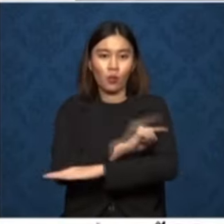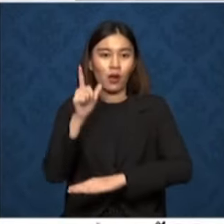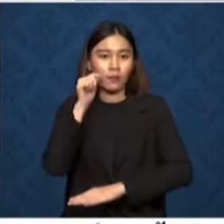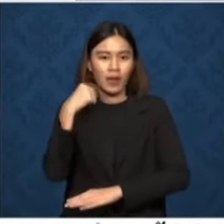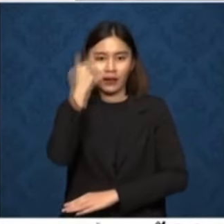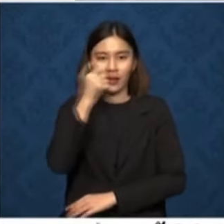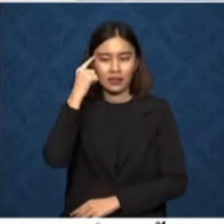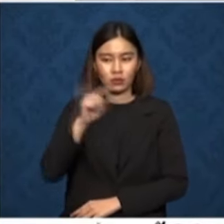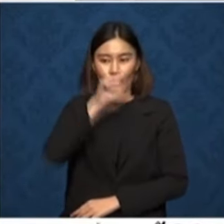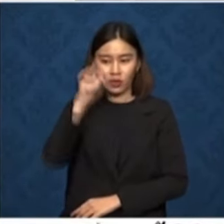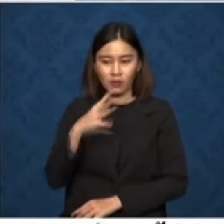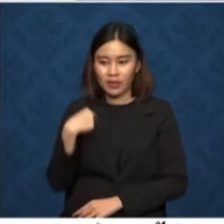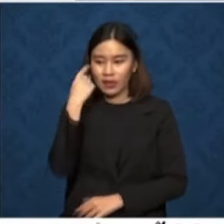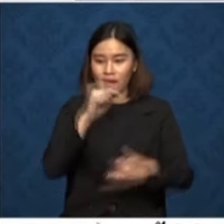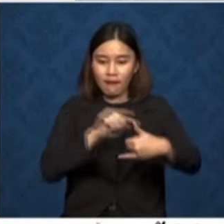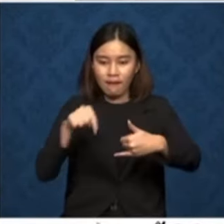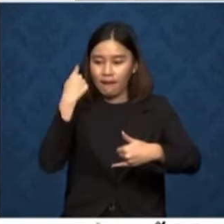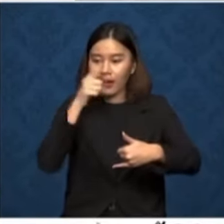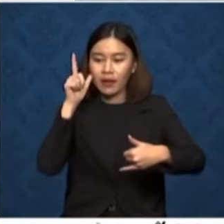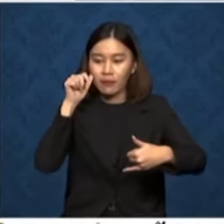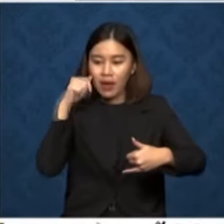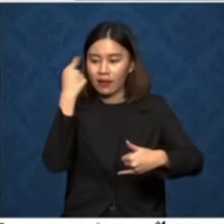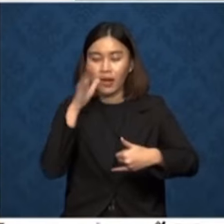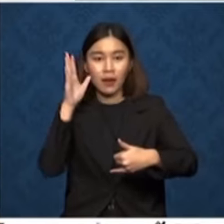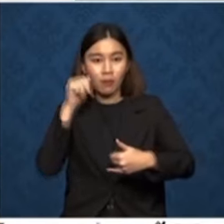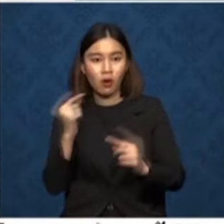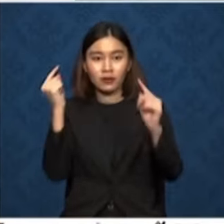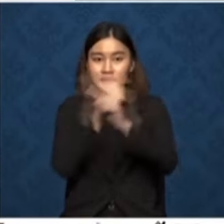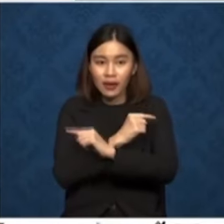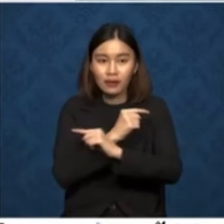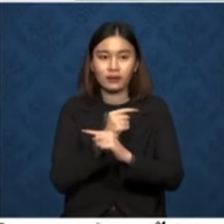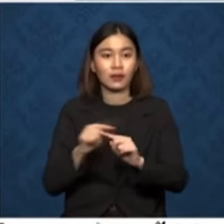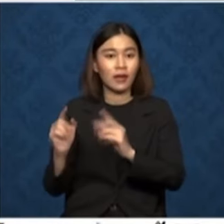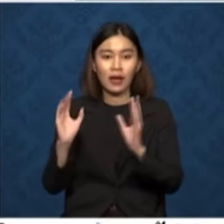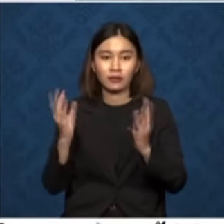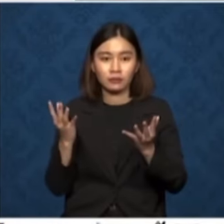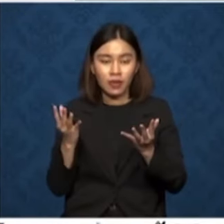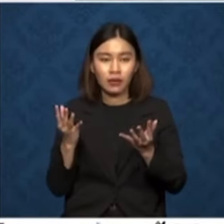ตั้งคำถามว่าคนไหนคือมารดาหรือบิดามาแทนแม่หรือไม่ฉะนั้น